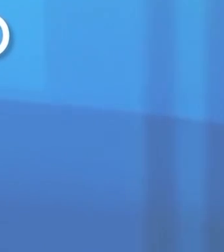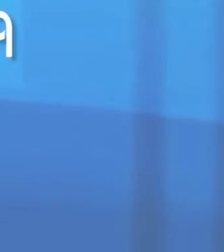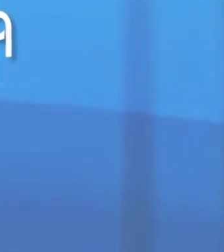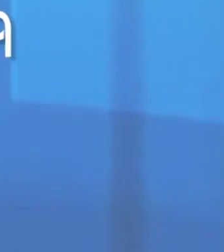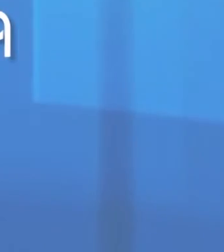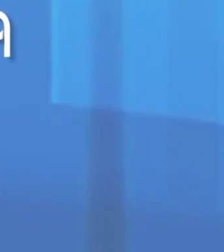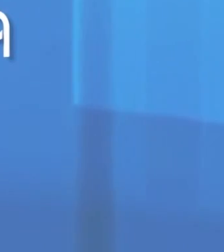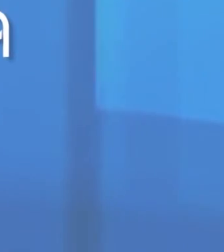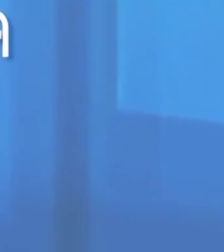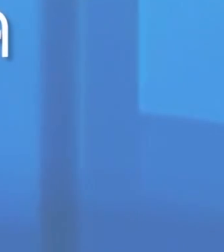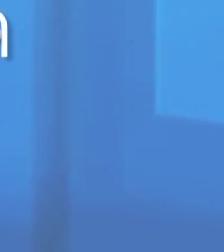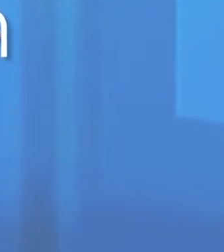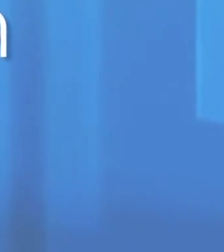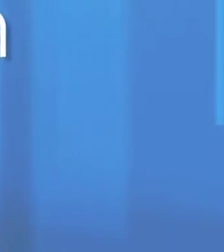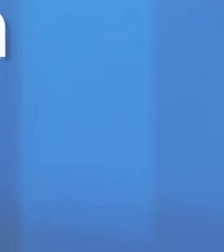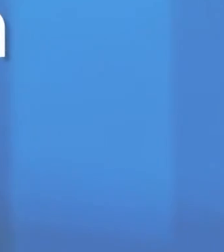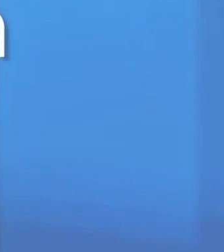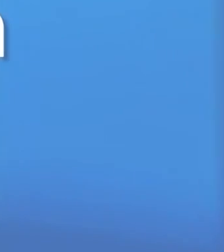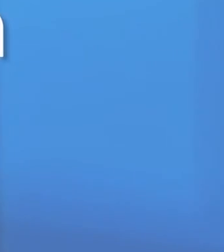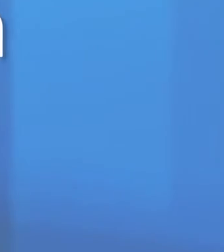083-590-060 र धनगढी